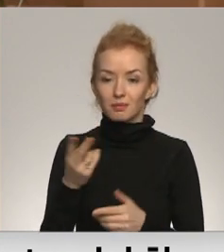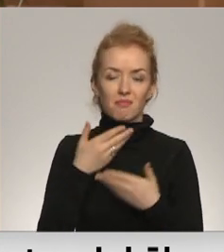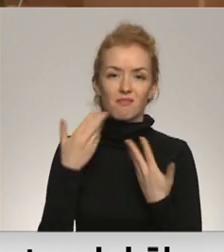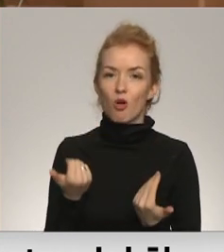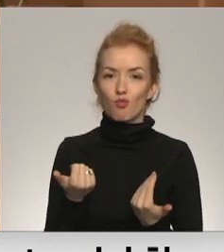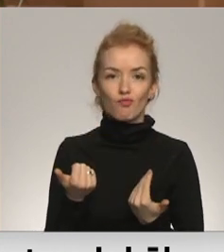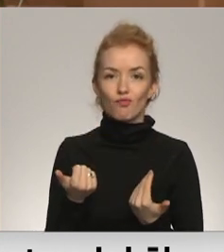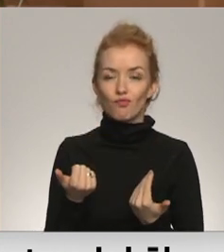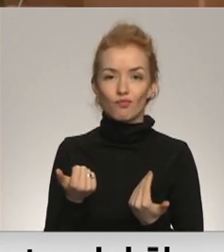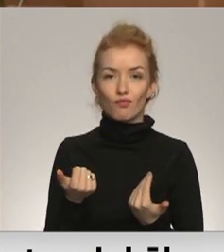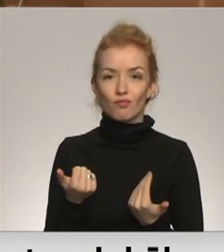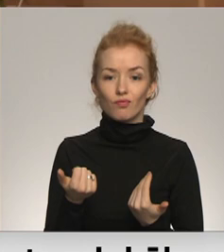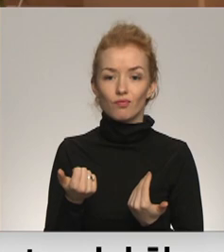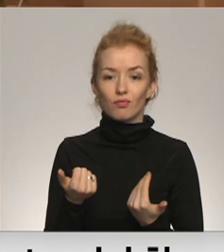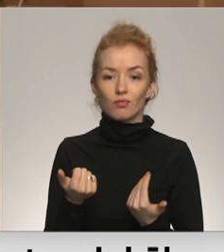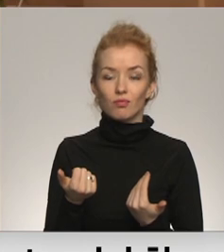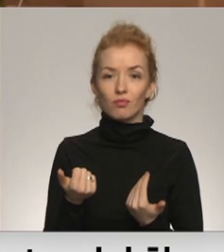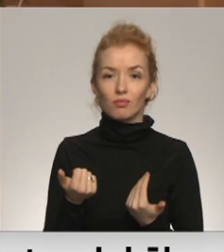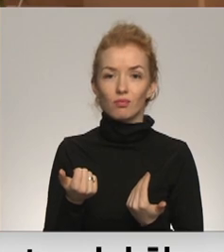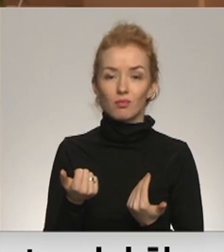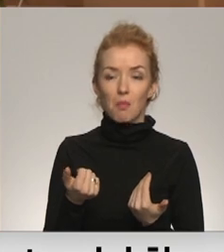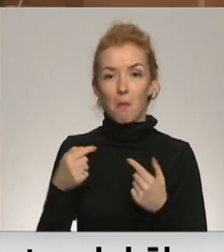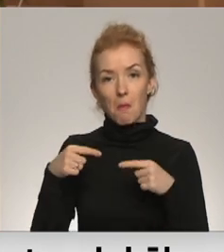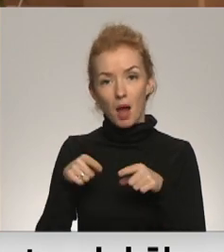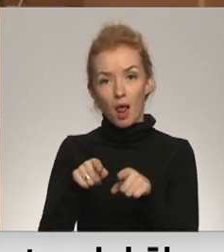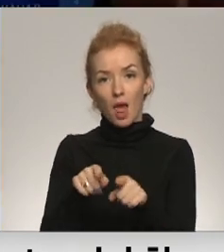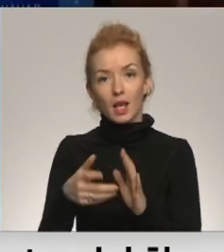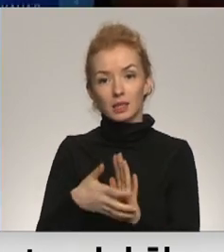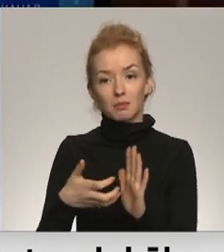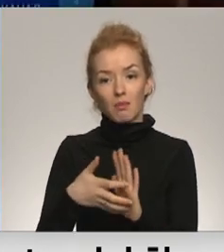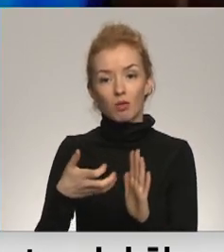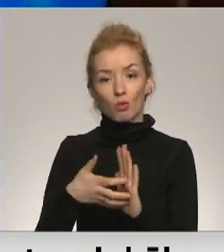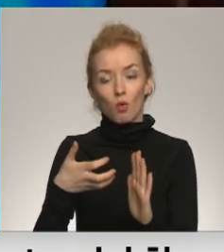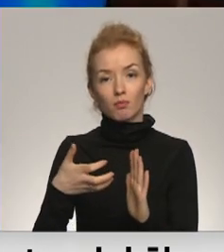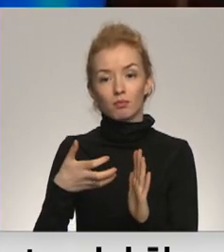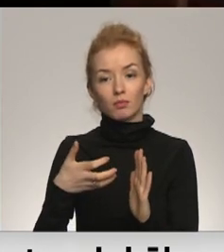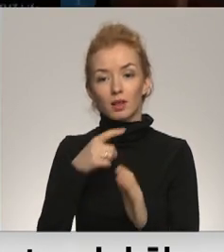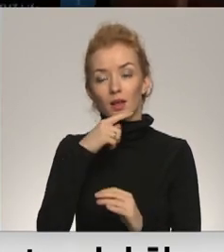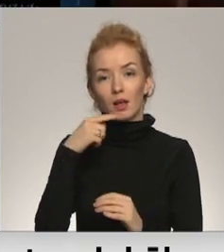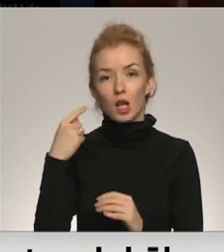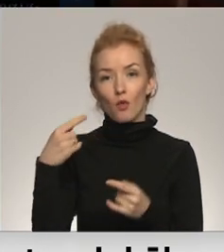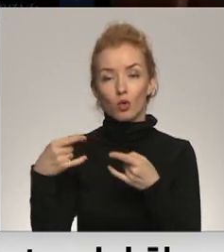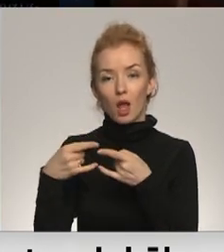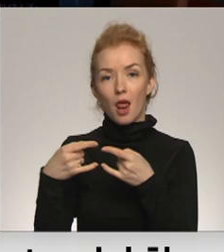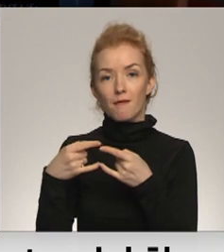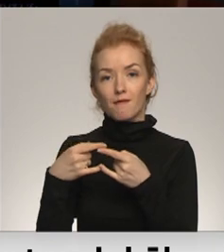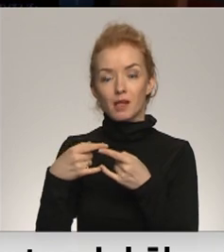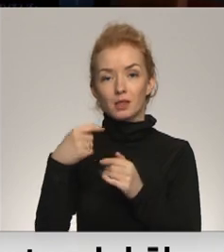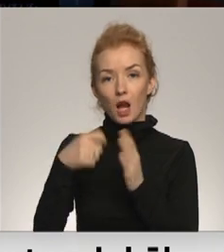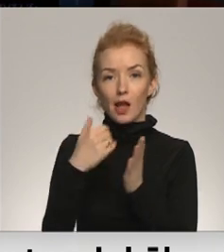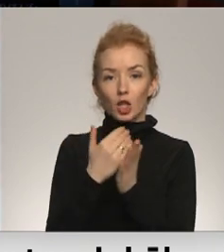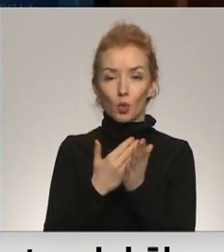nav. Tad paralēli mēs izmantojam Krievu televīzijas raidījumu